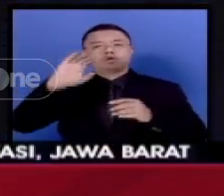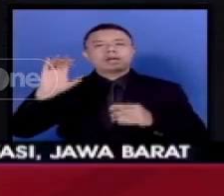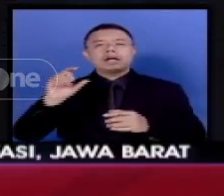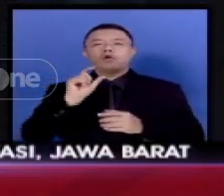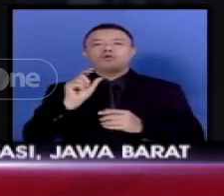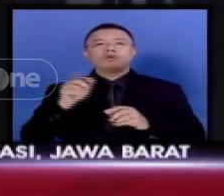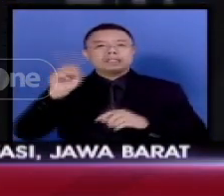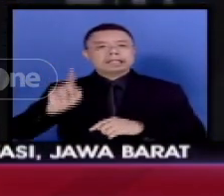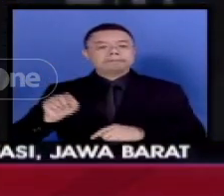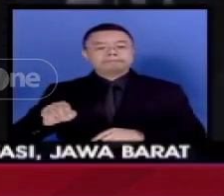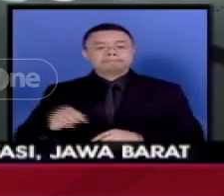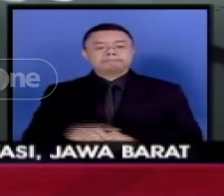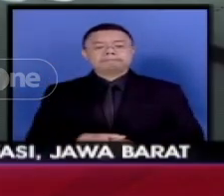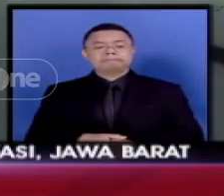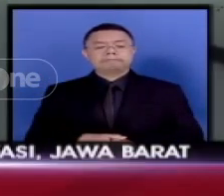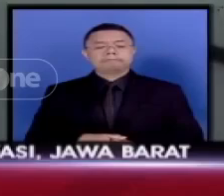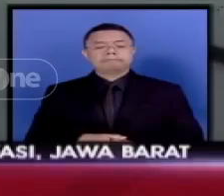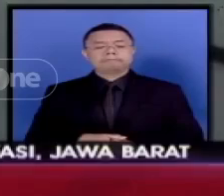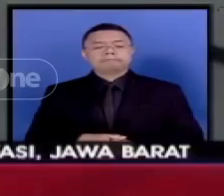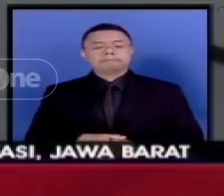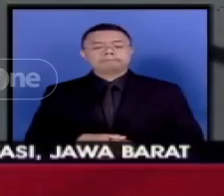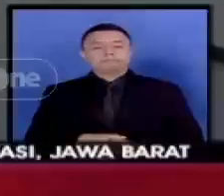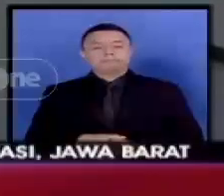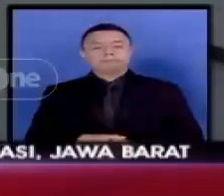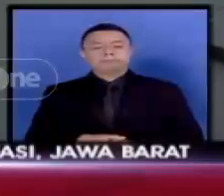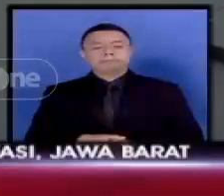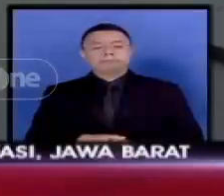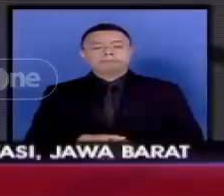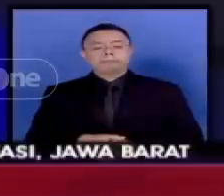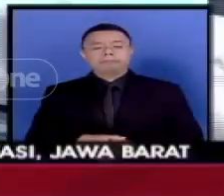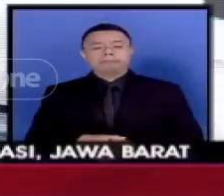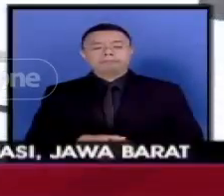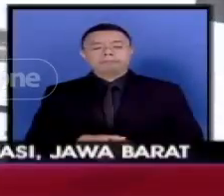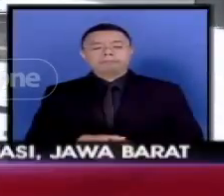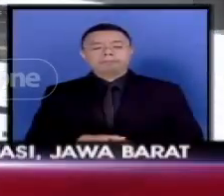hai hai hai hai hai hai